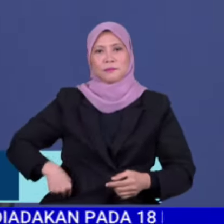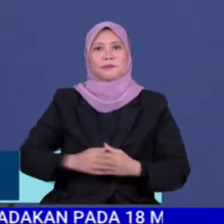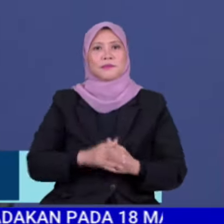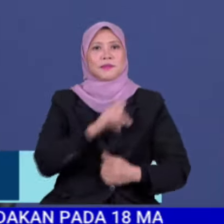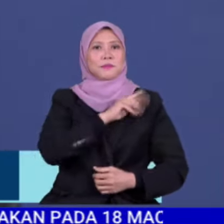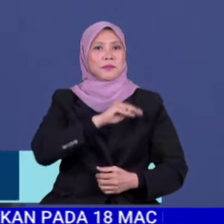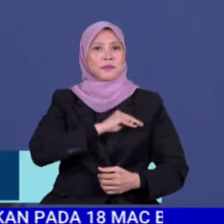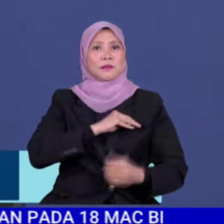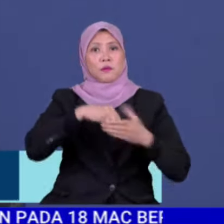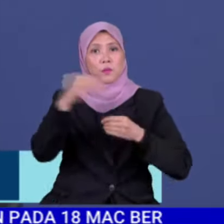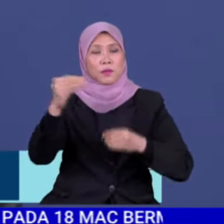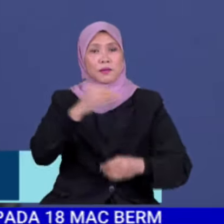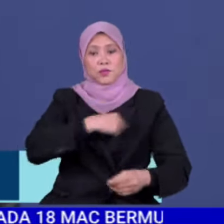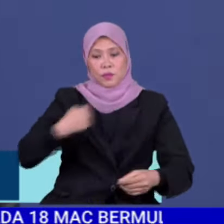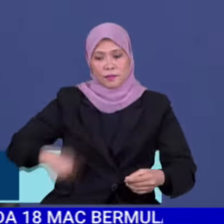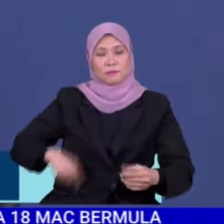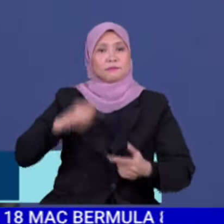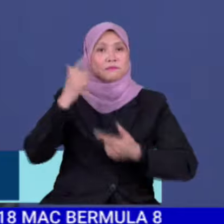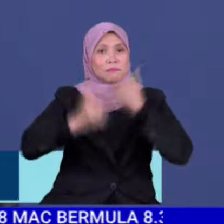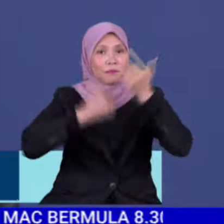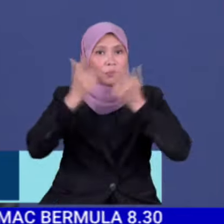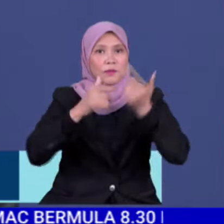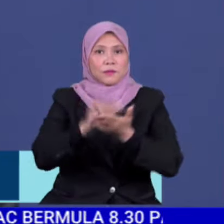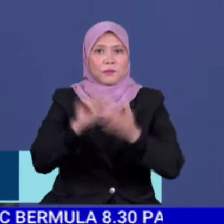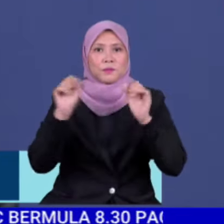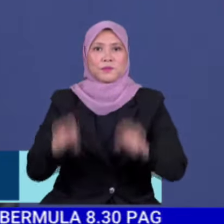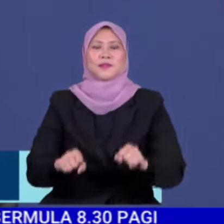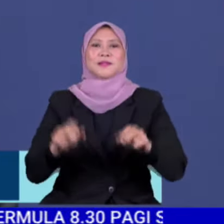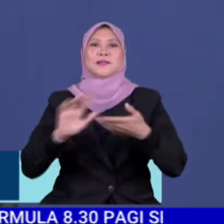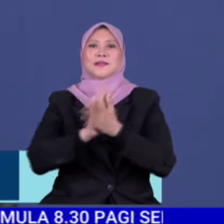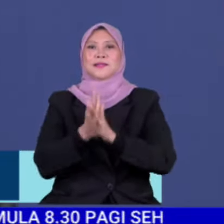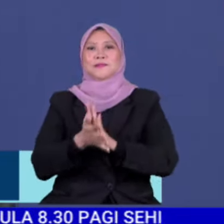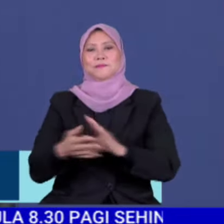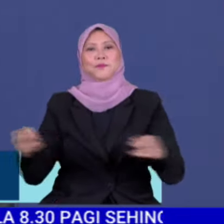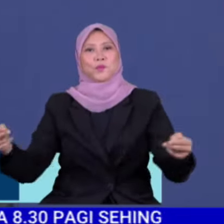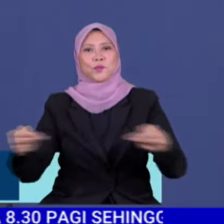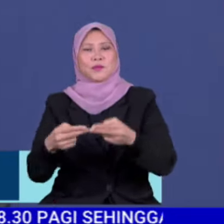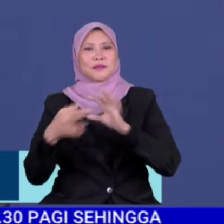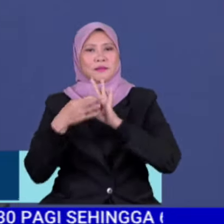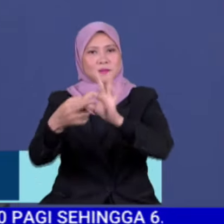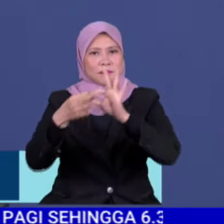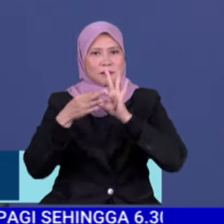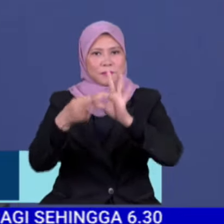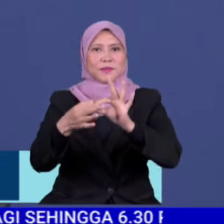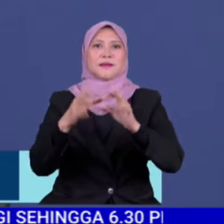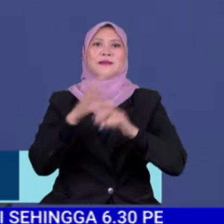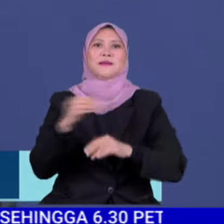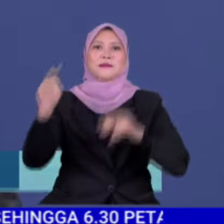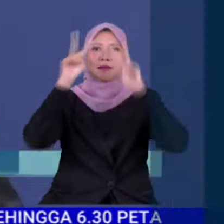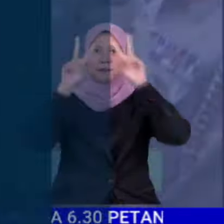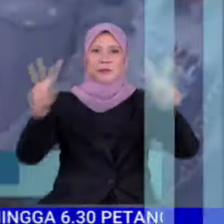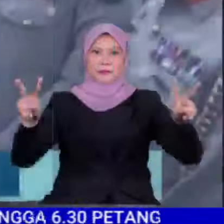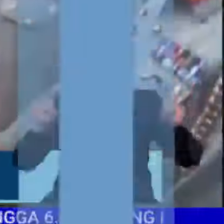Kementerian Luar China, lawatan berkenaan juga akan menjadi jambatan persahabatan, kerjasama dan keamanan.